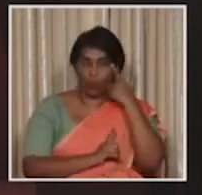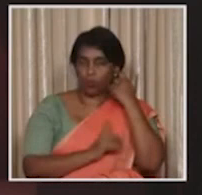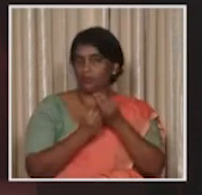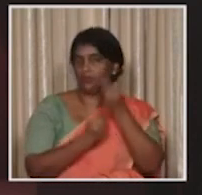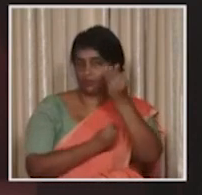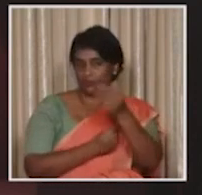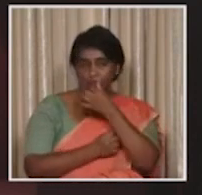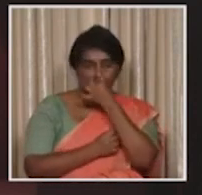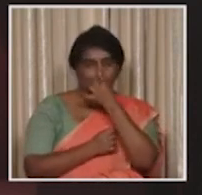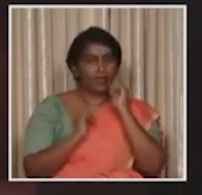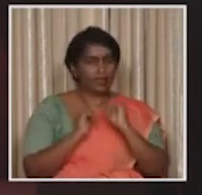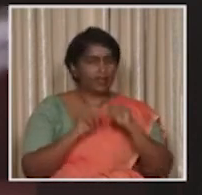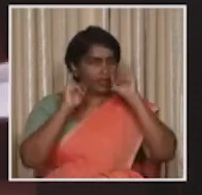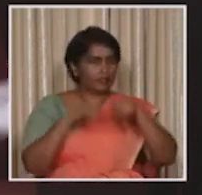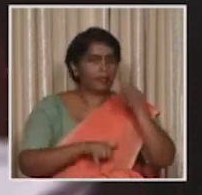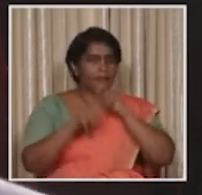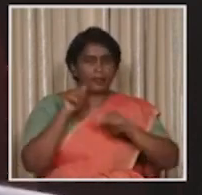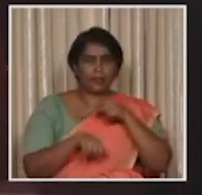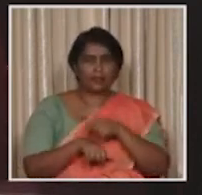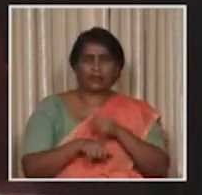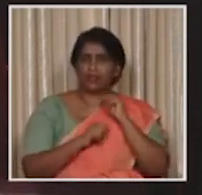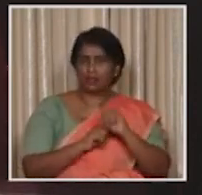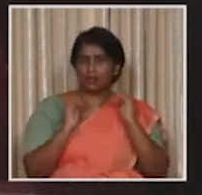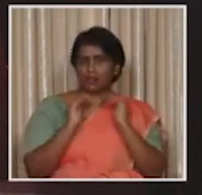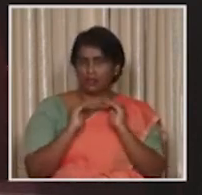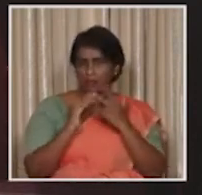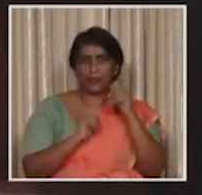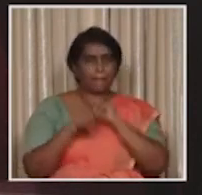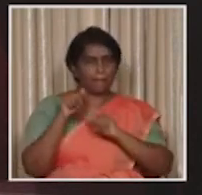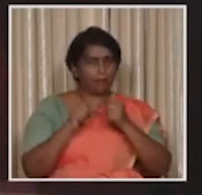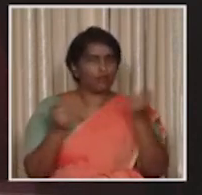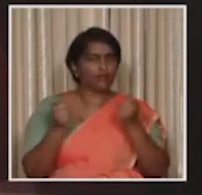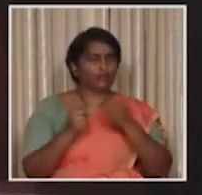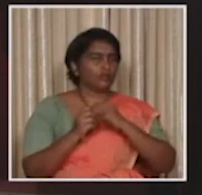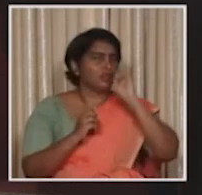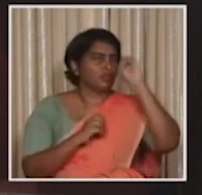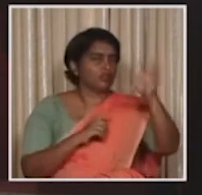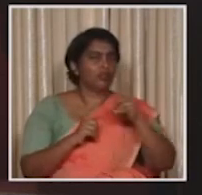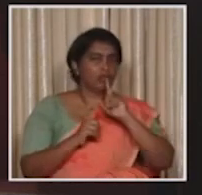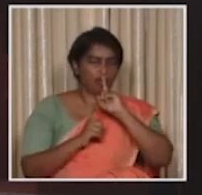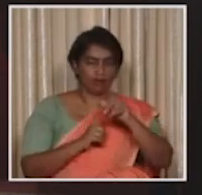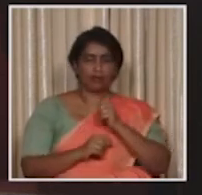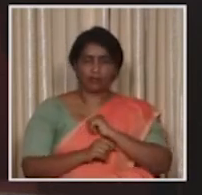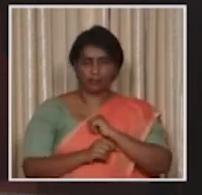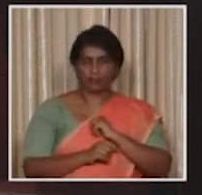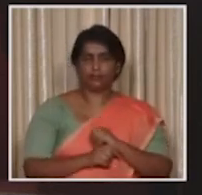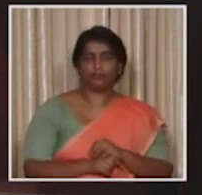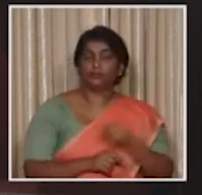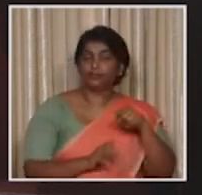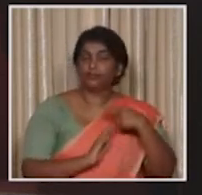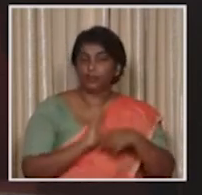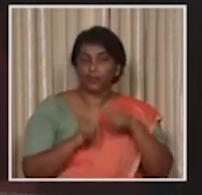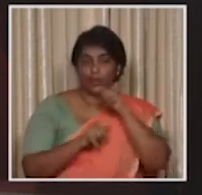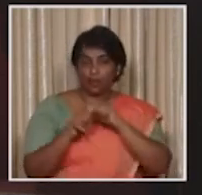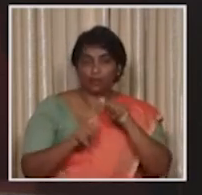දැනගැනීම උදෙසා. ඇයි මේ බාල බෙහෙත්, ඇයි මේ නුසුදුසු බෙහෙත් වෙළඳ පොළට නිකුත් කරයි කියලා මම අහන්න කැමතියි. මෙරට ඖෂධ